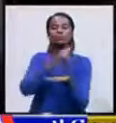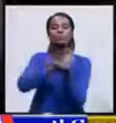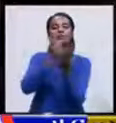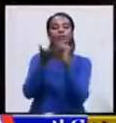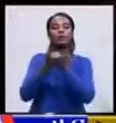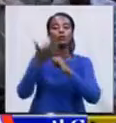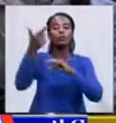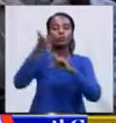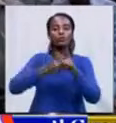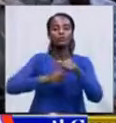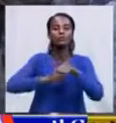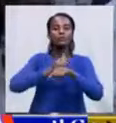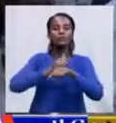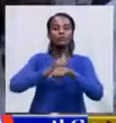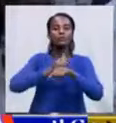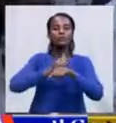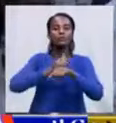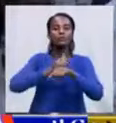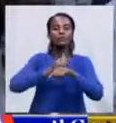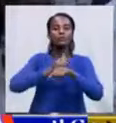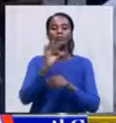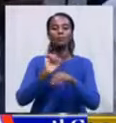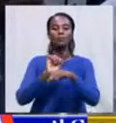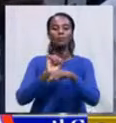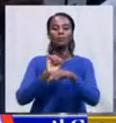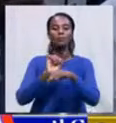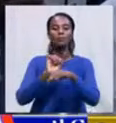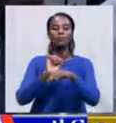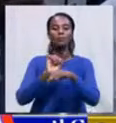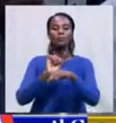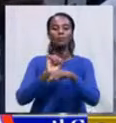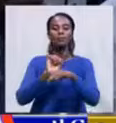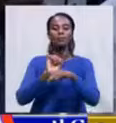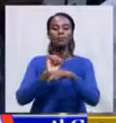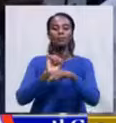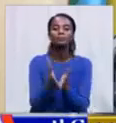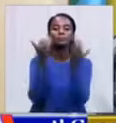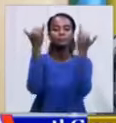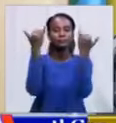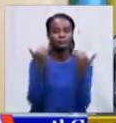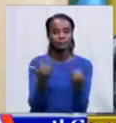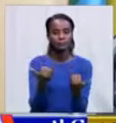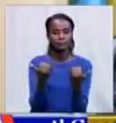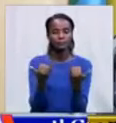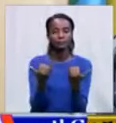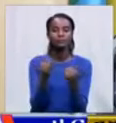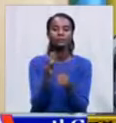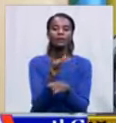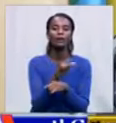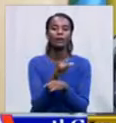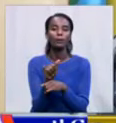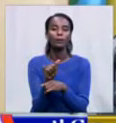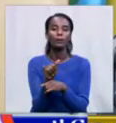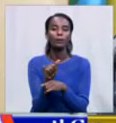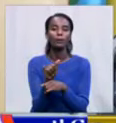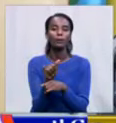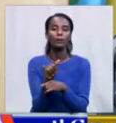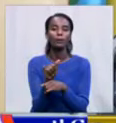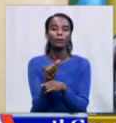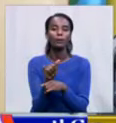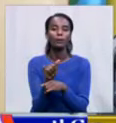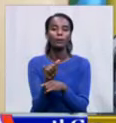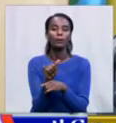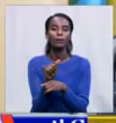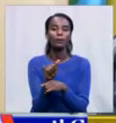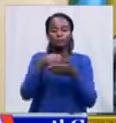በመተጋገዝ ወሩን እንዲያሳልፍ ለህዝበ ሙስሊሙ መልእክታቸውን አስተላልፈዋል። አሁንም ያው የክርስቲያን ጾም እንደወጣ